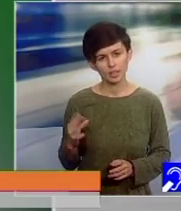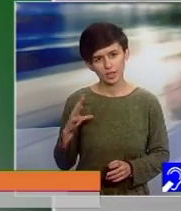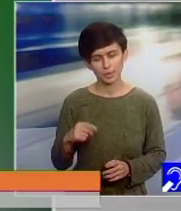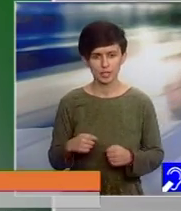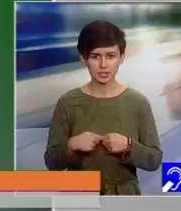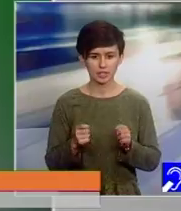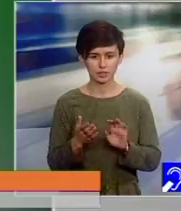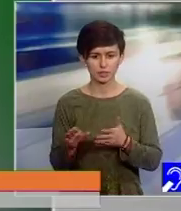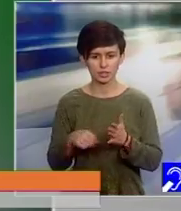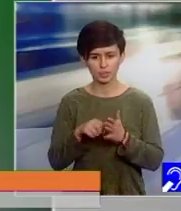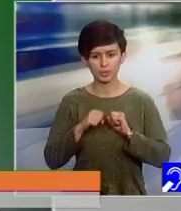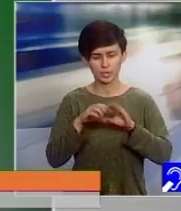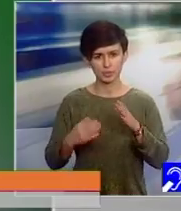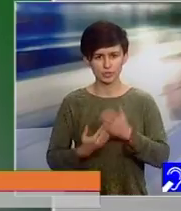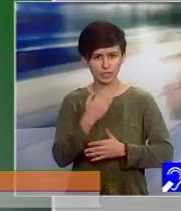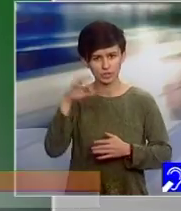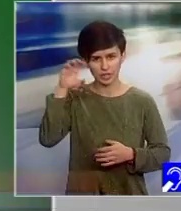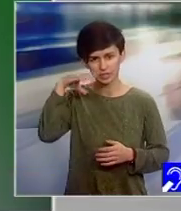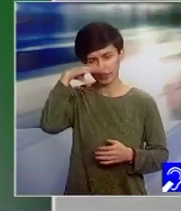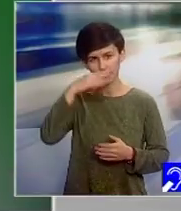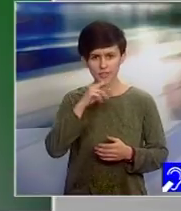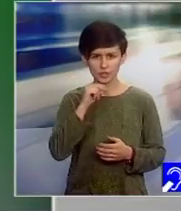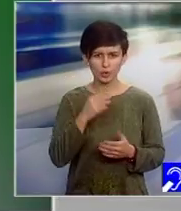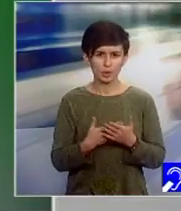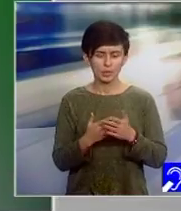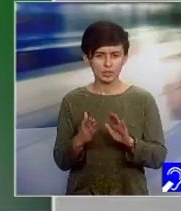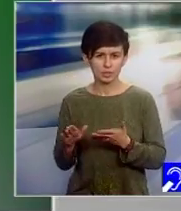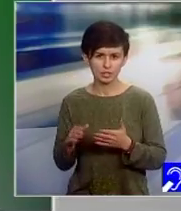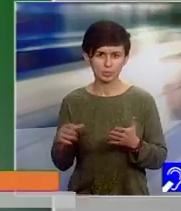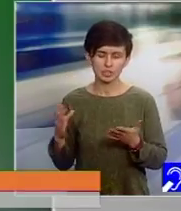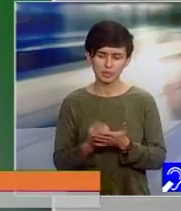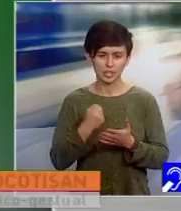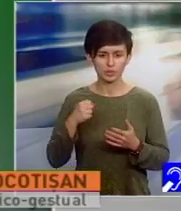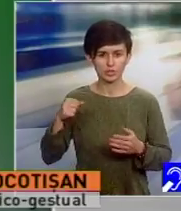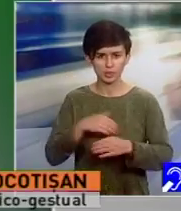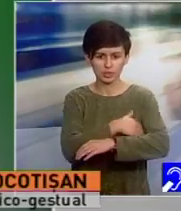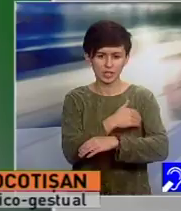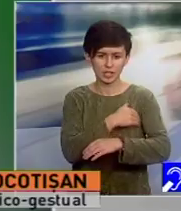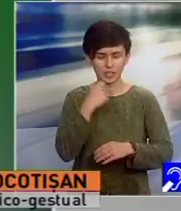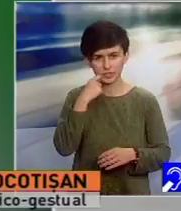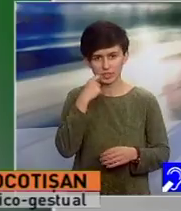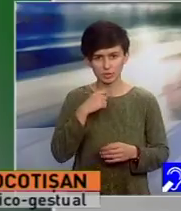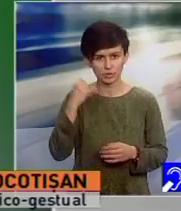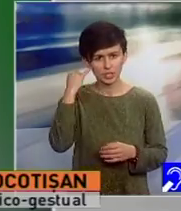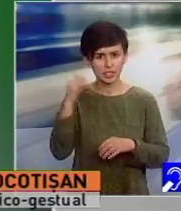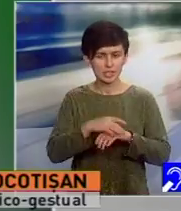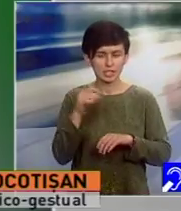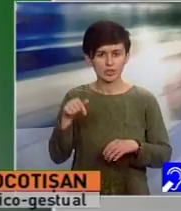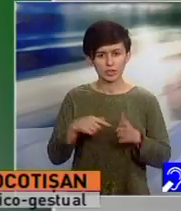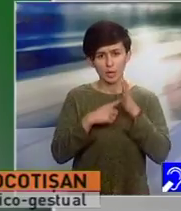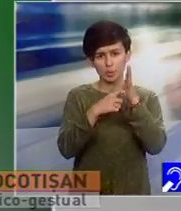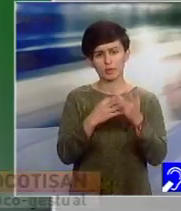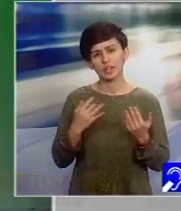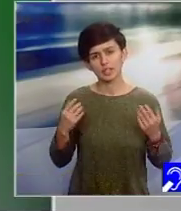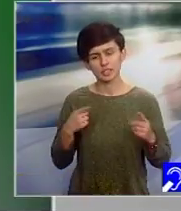Bună seara tuturor, începem o nouă ediție Transilvania la zi și vorbim pentru început despre reușita unor elevi clujeni în inițiativa lor de a promova câteva